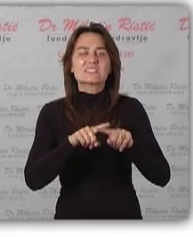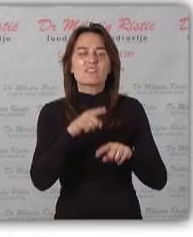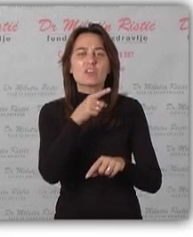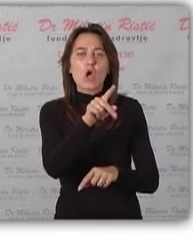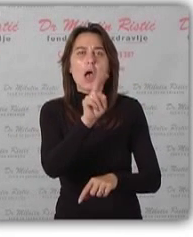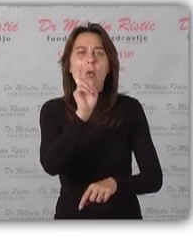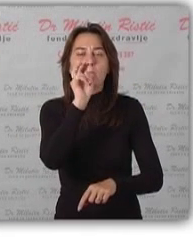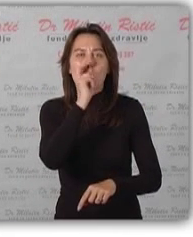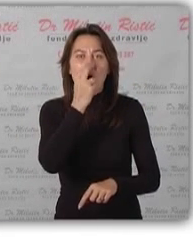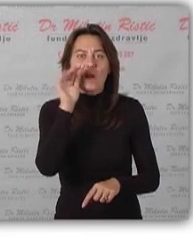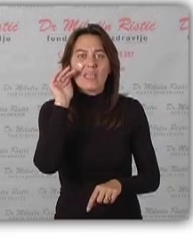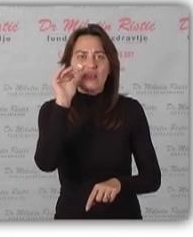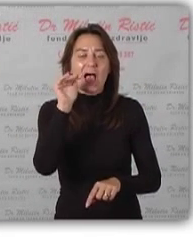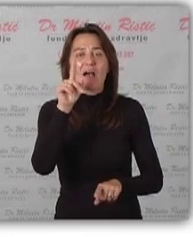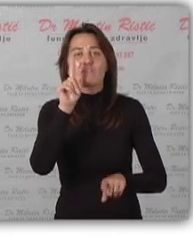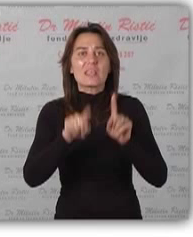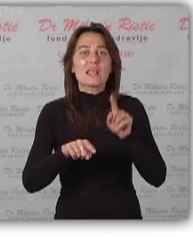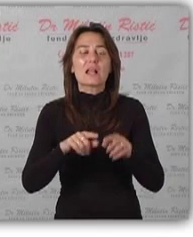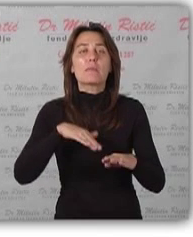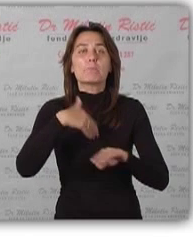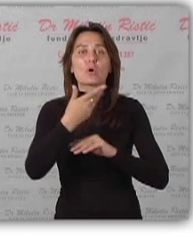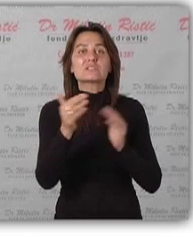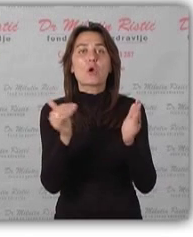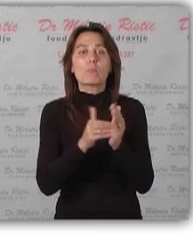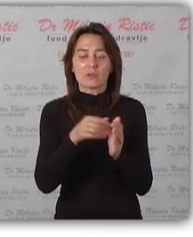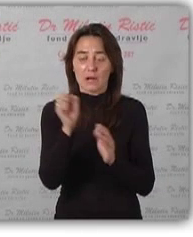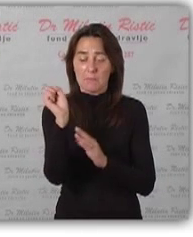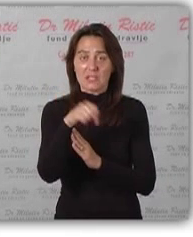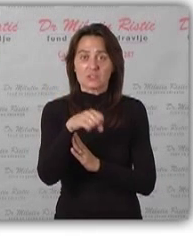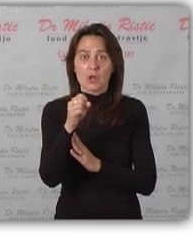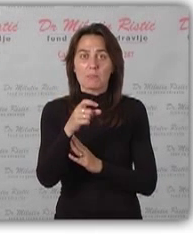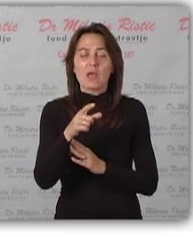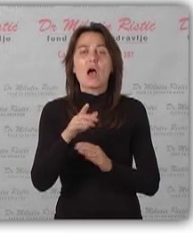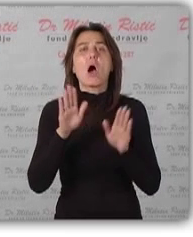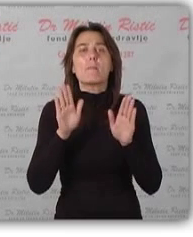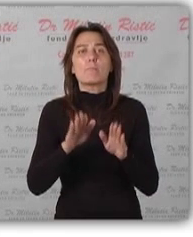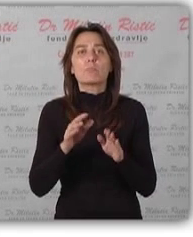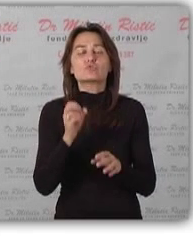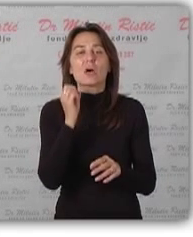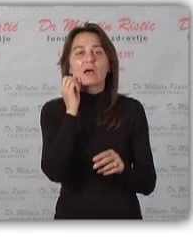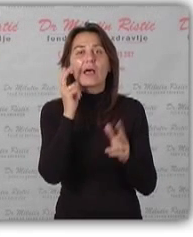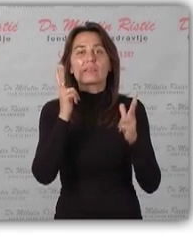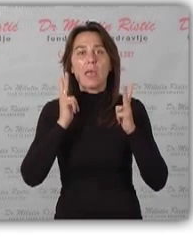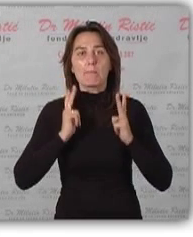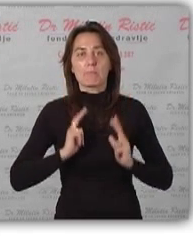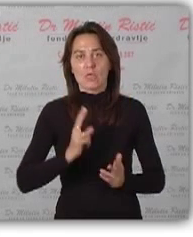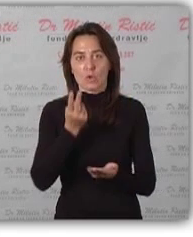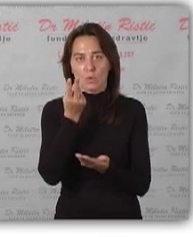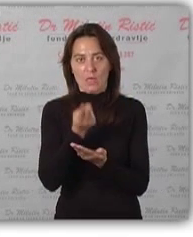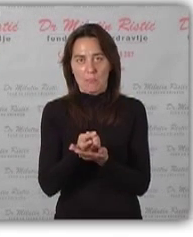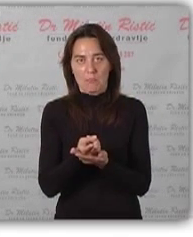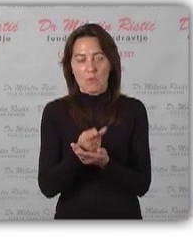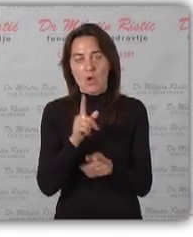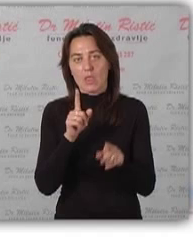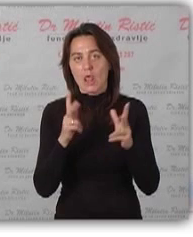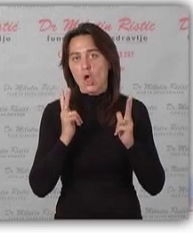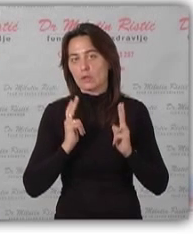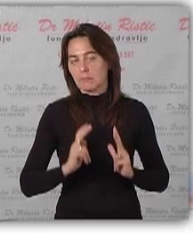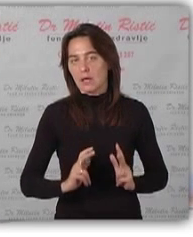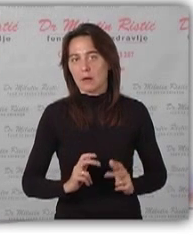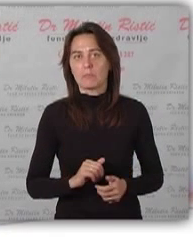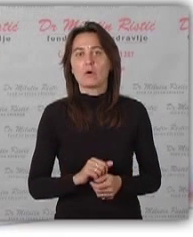je bol koji se javlja u toku ili nakon upotrebe zgloba, a popušta u toku mirovanja ili odmora.